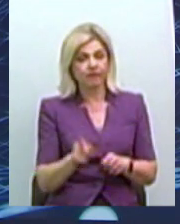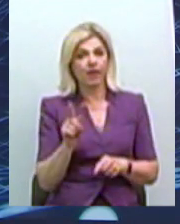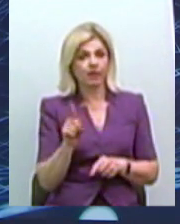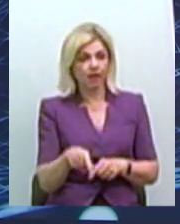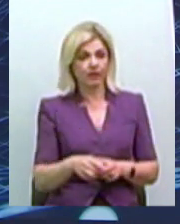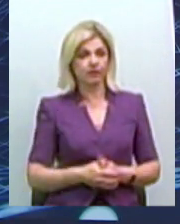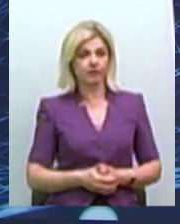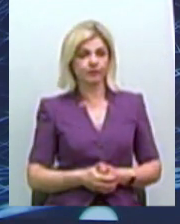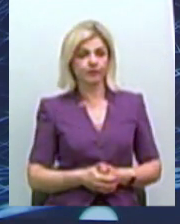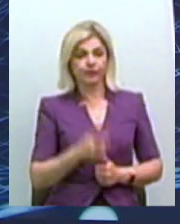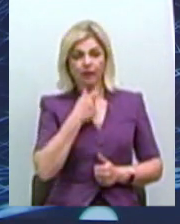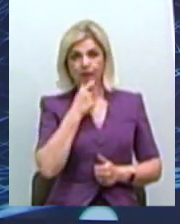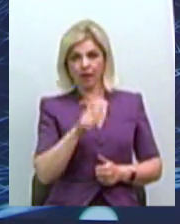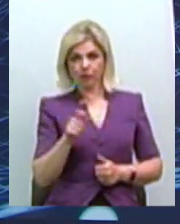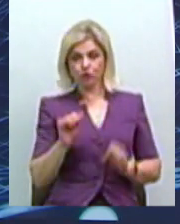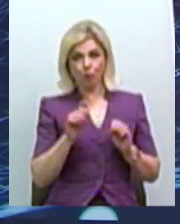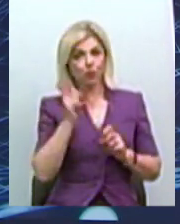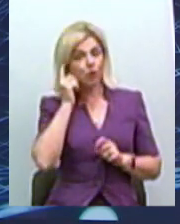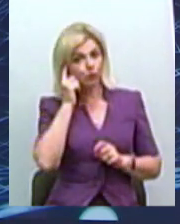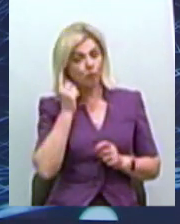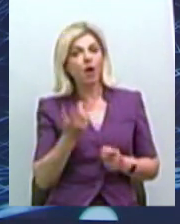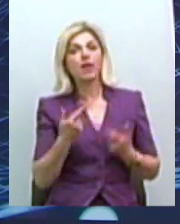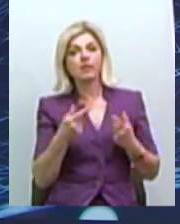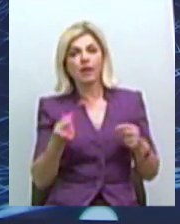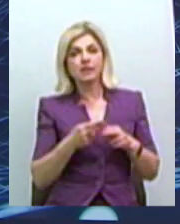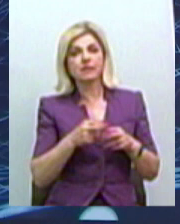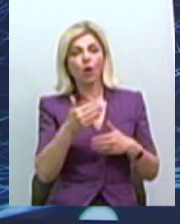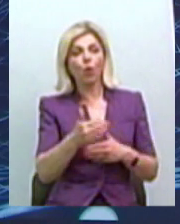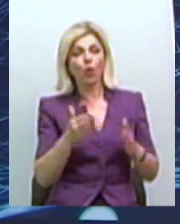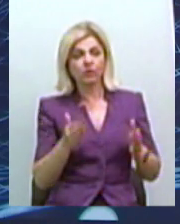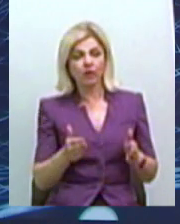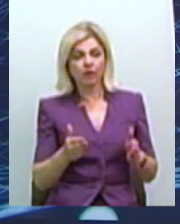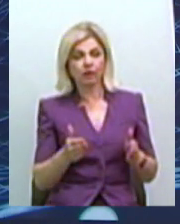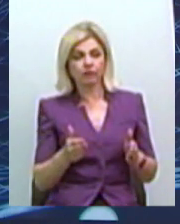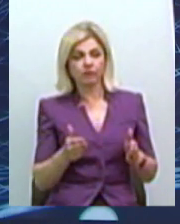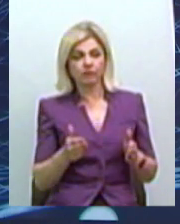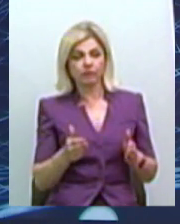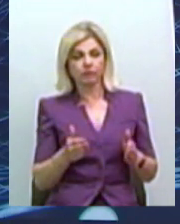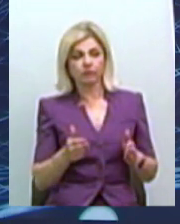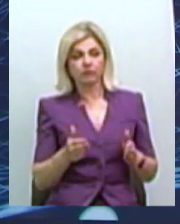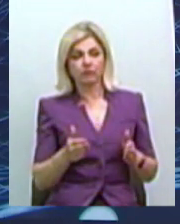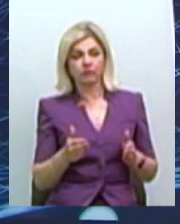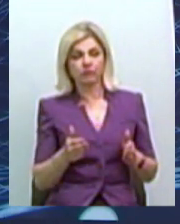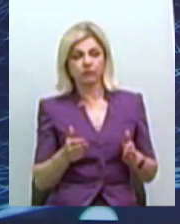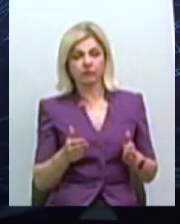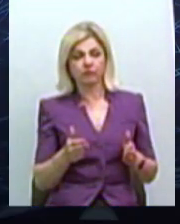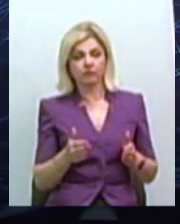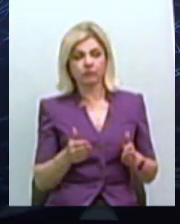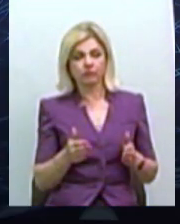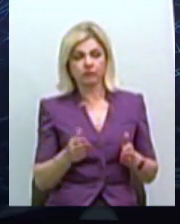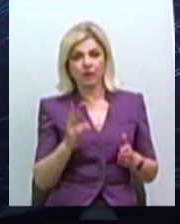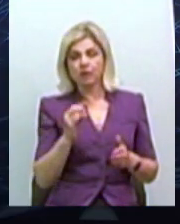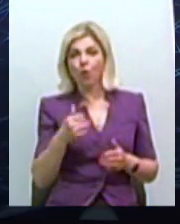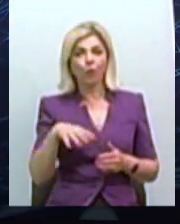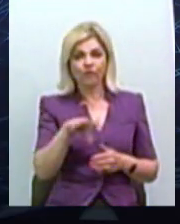навіть глядачі можуть задуматись, а де ж ці контейнери, наприклад, якщо... Чи не потрапляють вони так само на полігон? Так, і взагалі не у